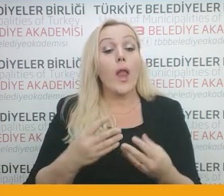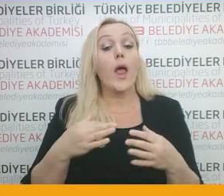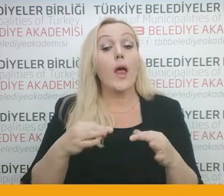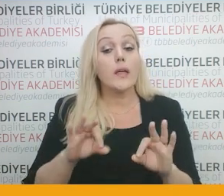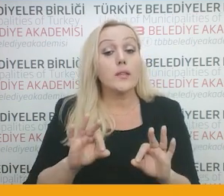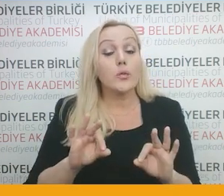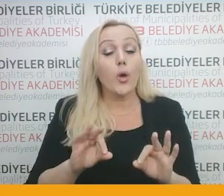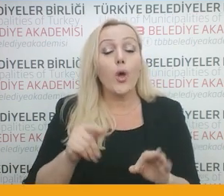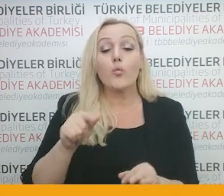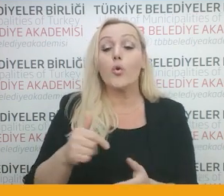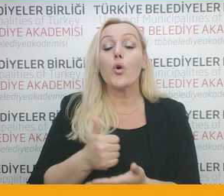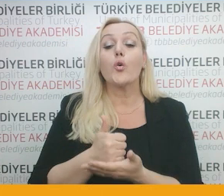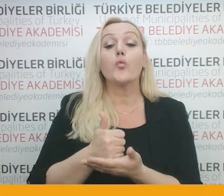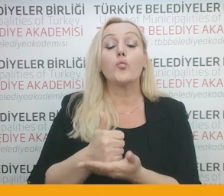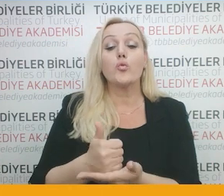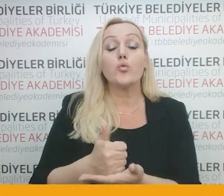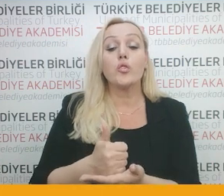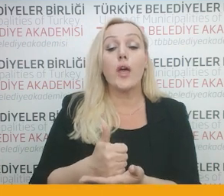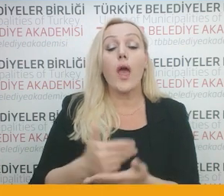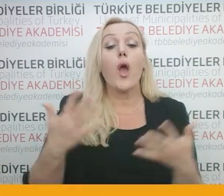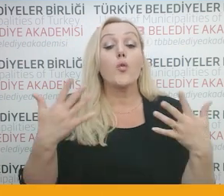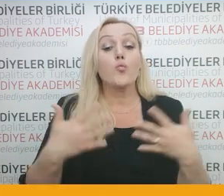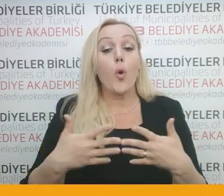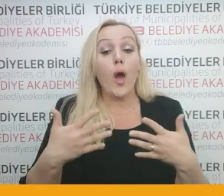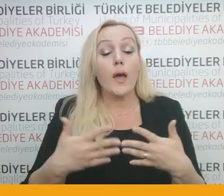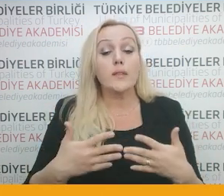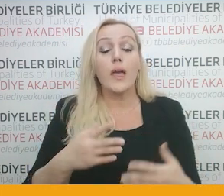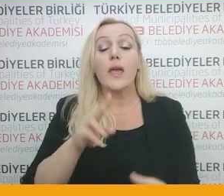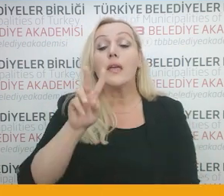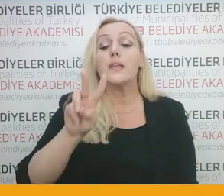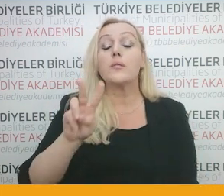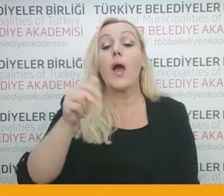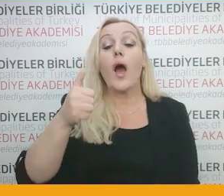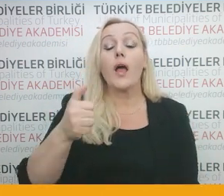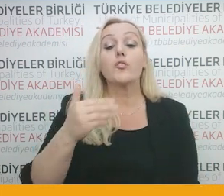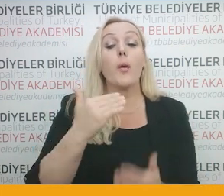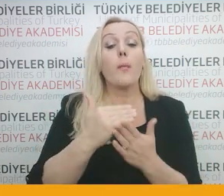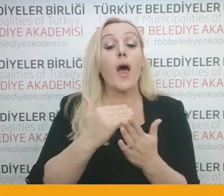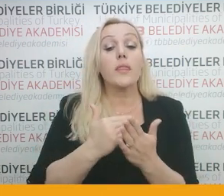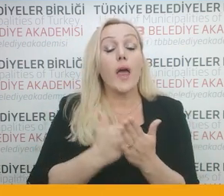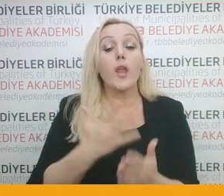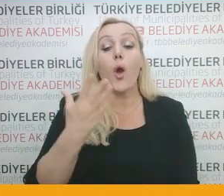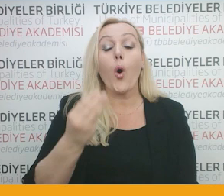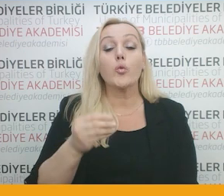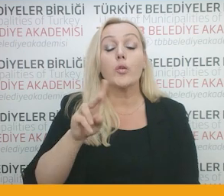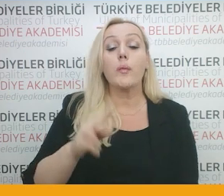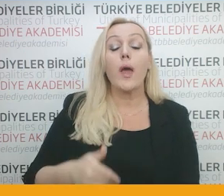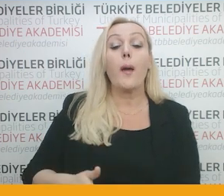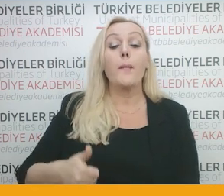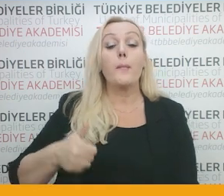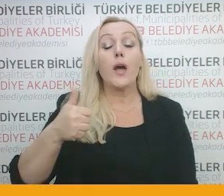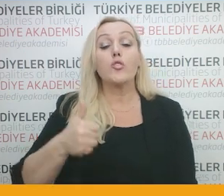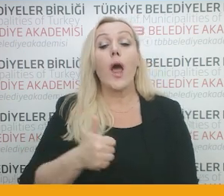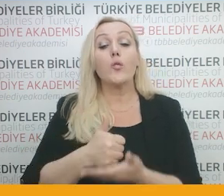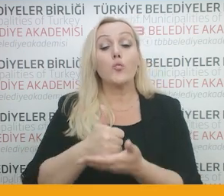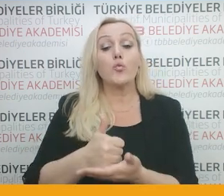tasarısı bütçe muhasebe yönetmeninde 26. maddede geçtiği gibi başkan bütçe